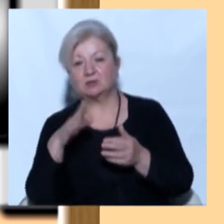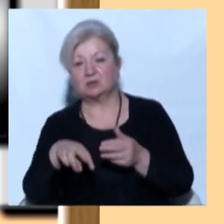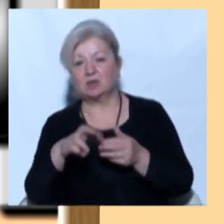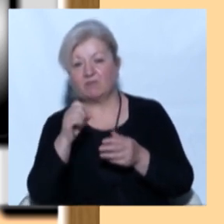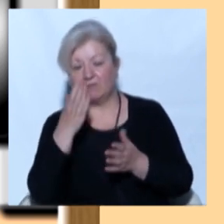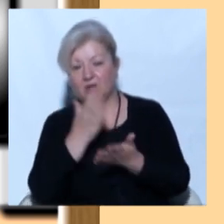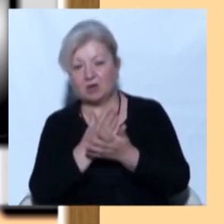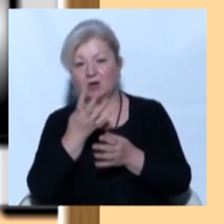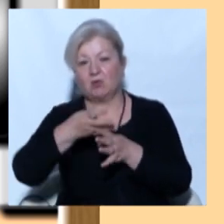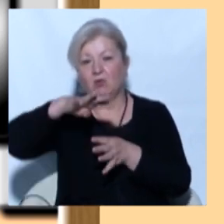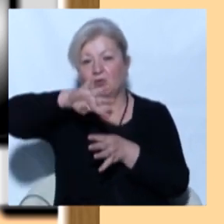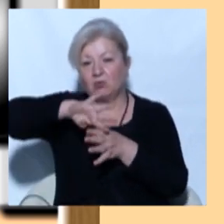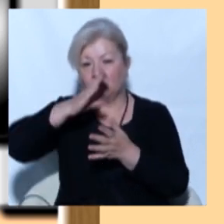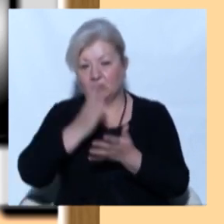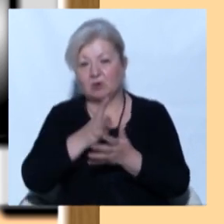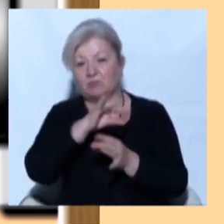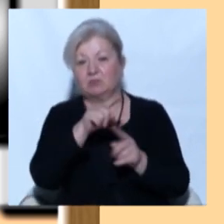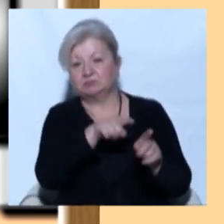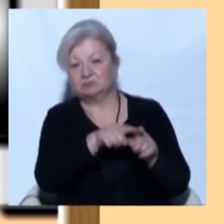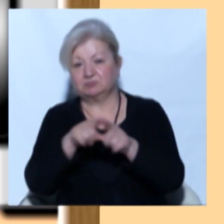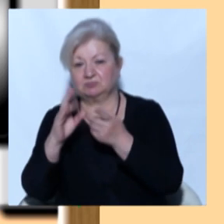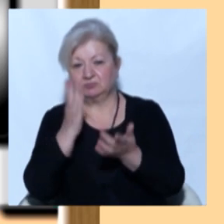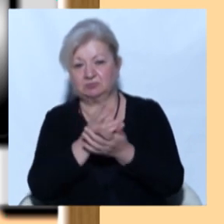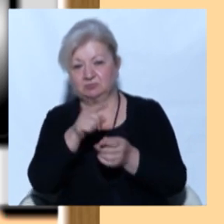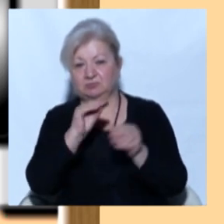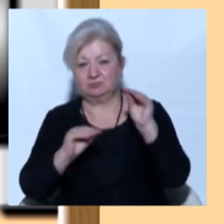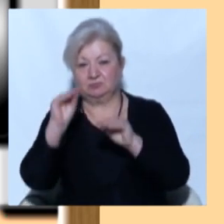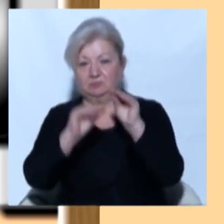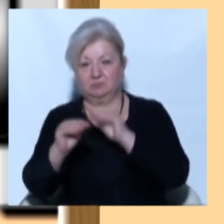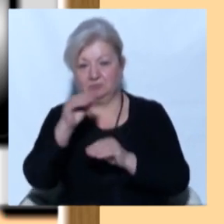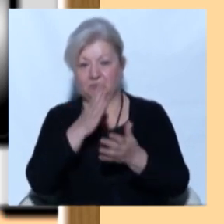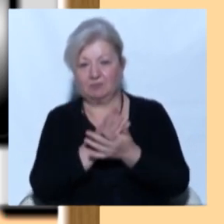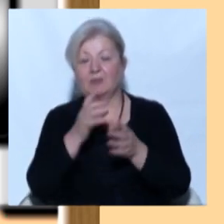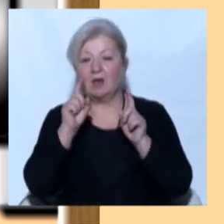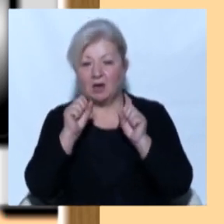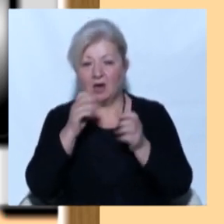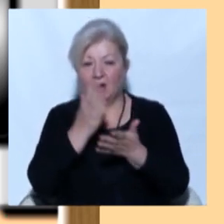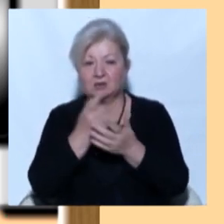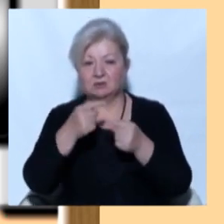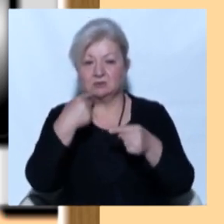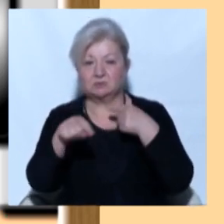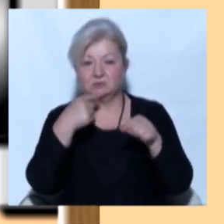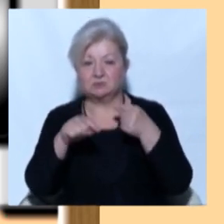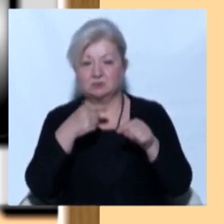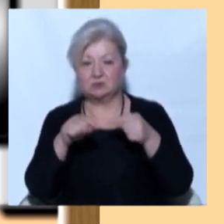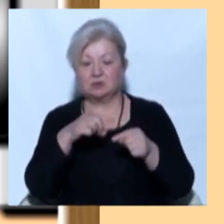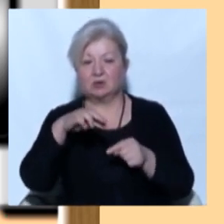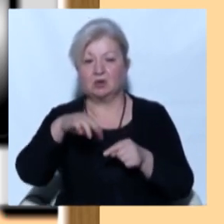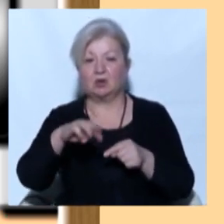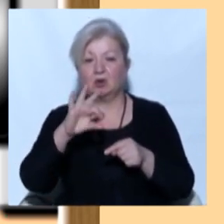აწყობილი ეს ოქტავები. მაგრამ კიდევ ერთი მომენტია, ტონებში არის განსხვავება თითოეულ ოქტავაში,